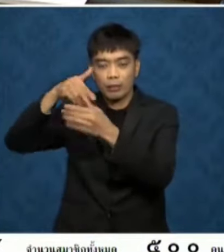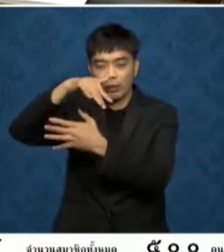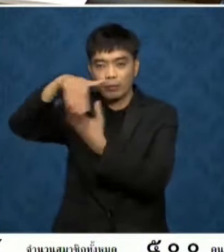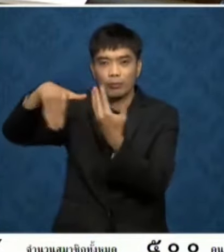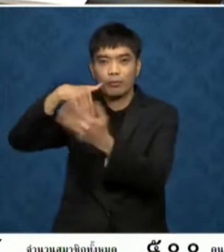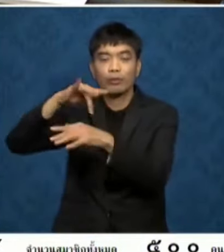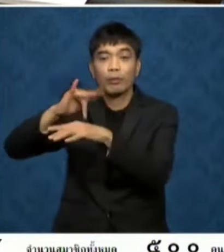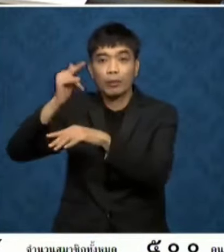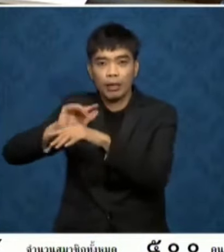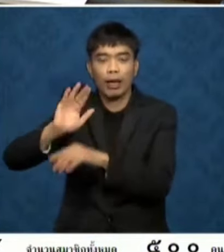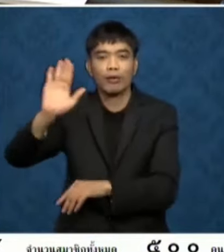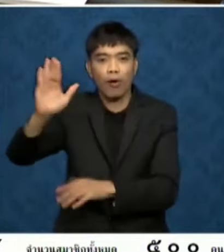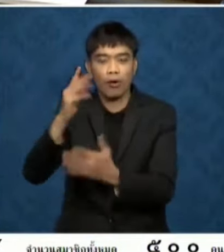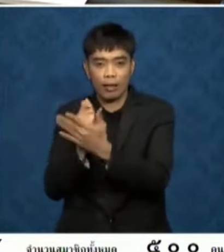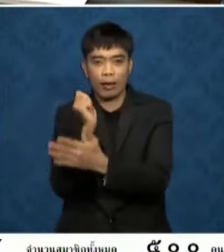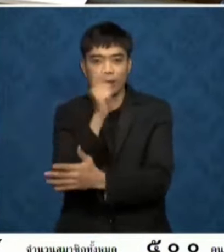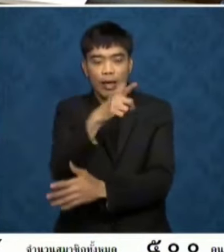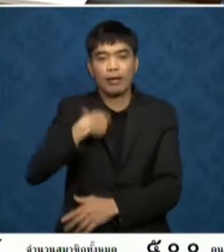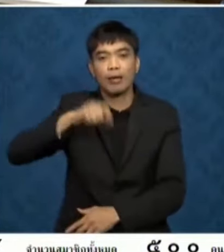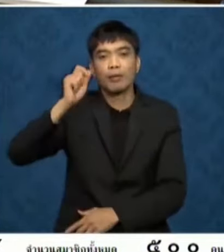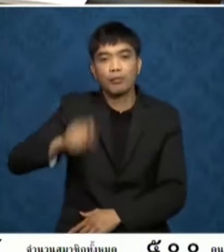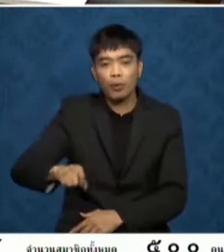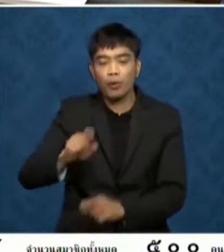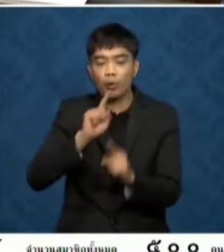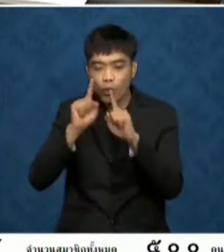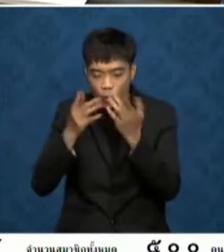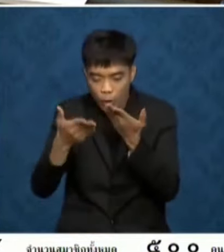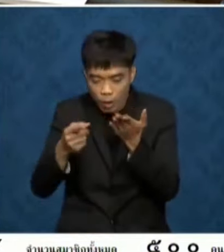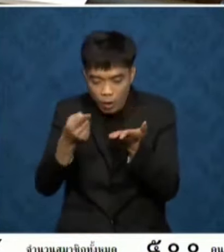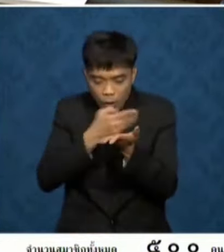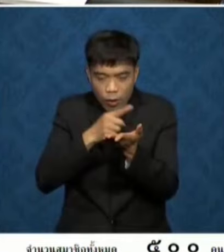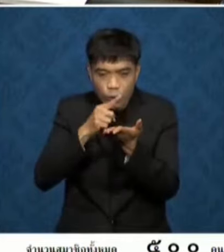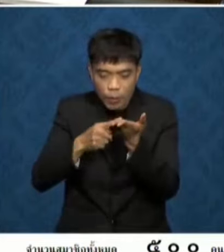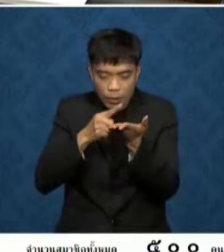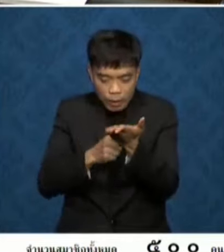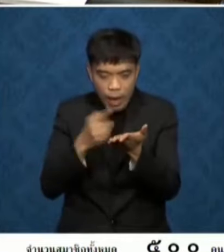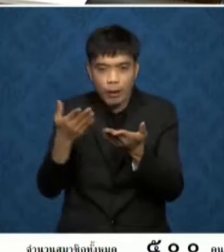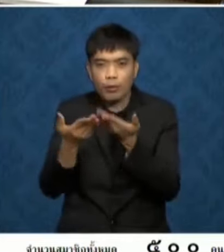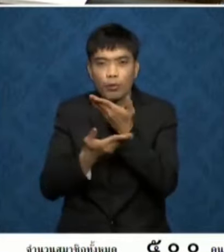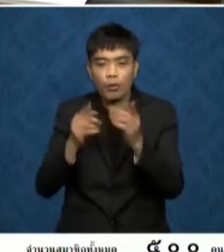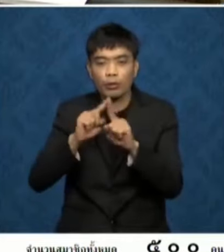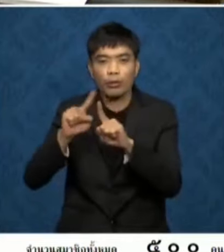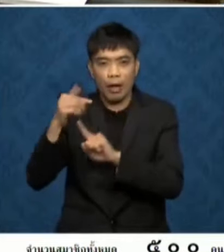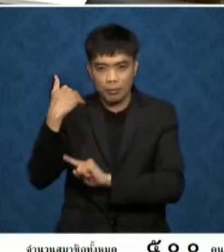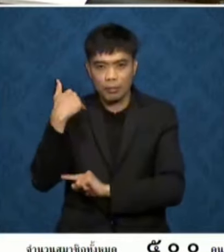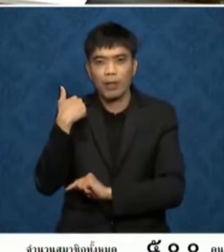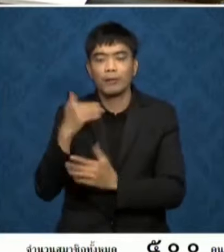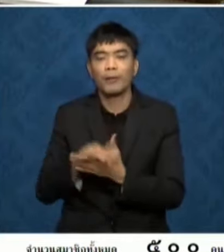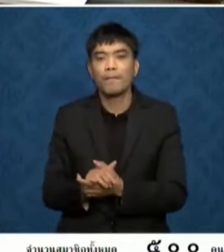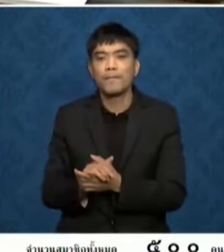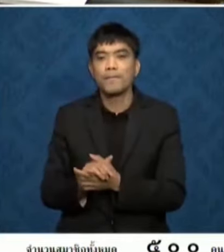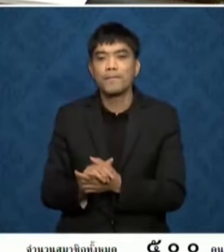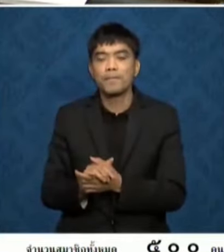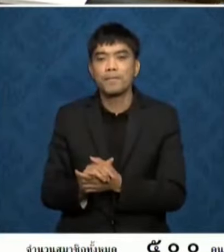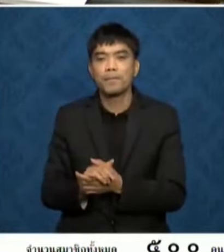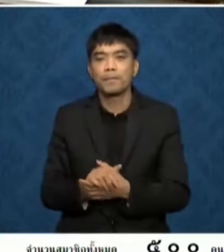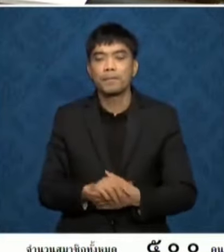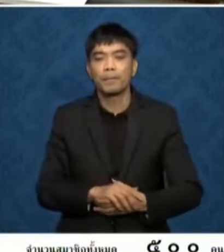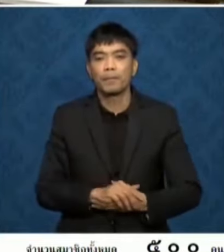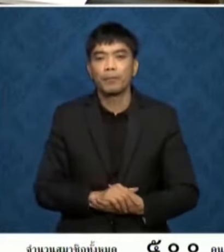าอนุญาโตตุลาการรวมถึงการจ้างที่ปรึกษาทางกฎหมายไปแล้วท่านประธานคะจากความผิดพลาด